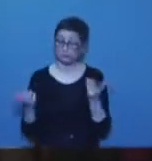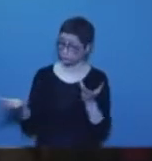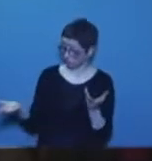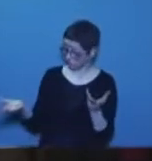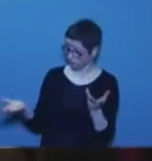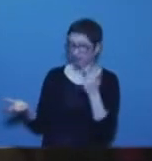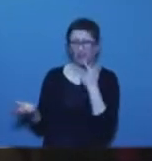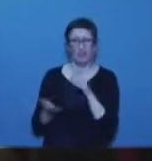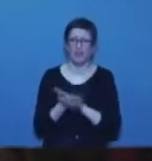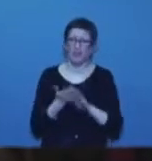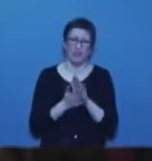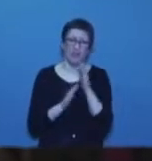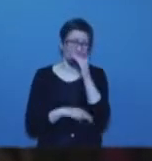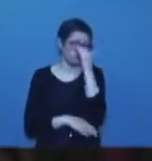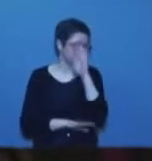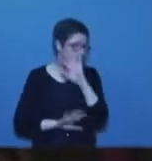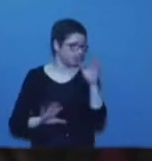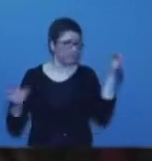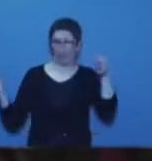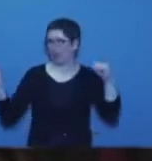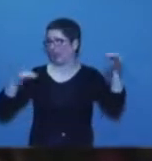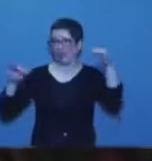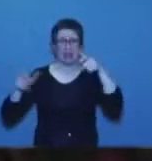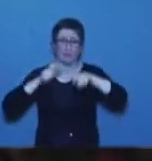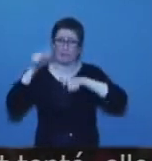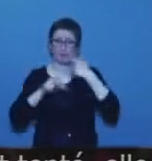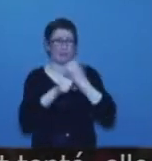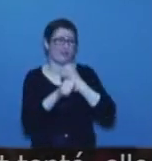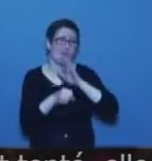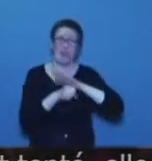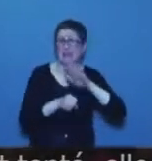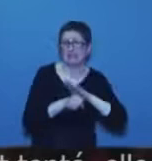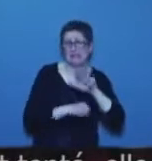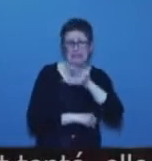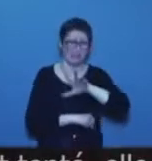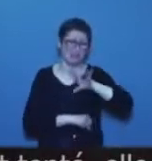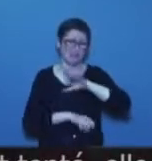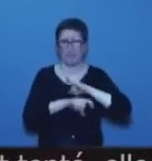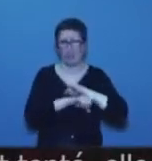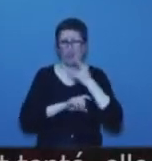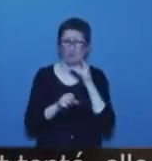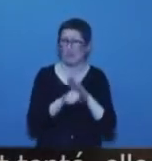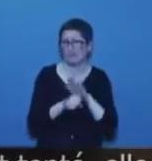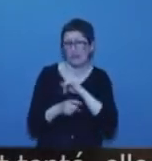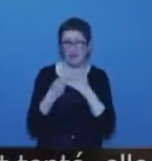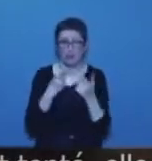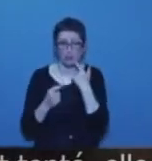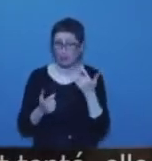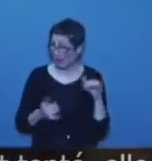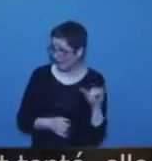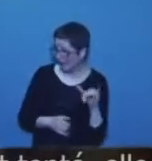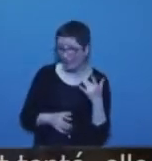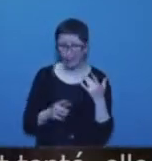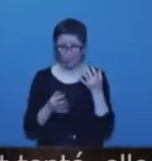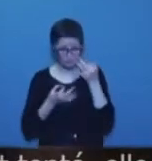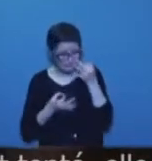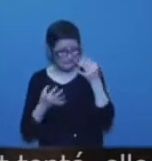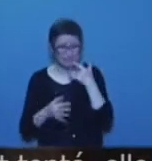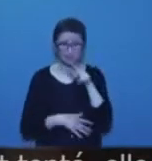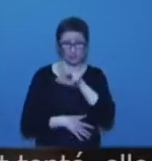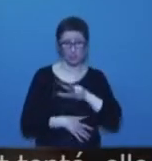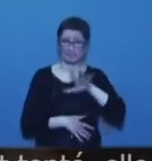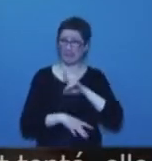me saoule de les entendre dire, les gens ne travaillent pas assez parce que 35 heures, c'est pas assez. Mais personne ne travaille 35 heures dans ce pays. La moyenne, c'est 39